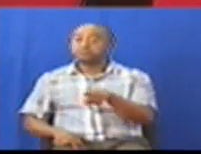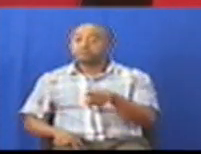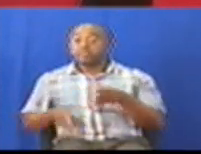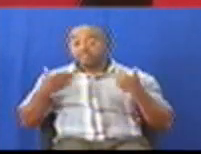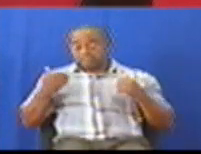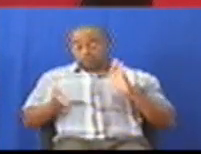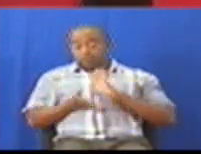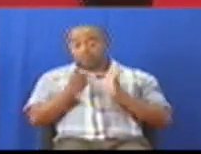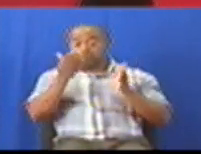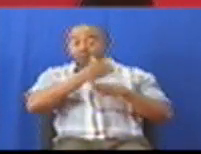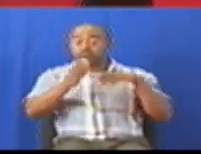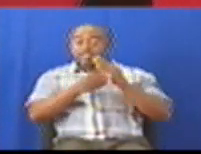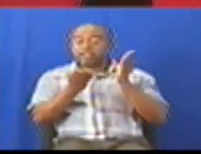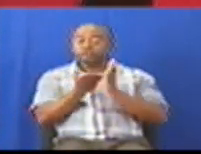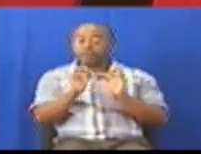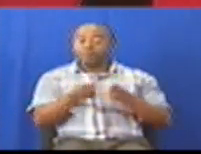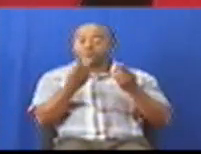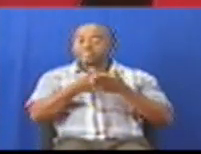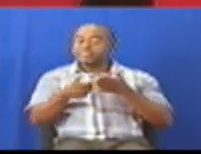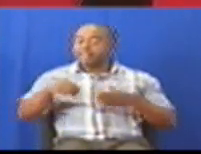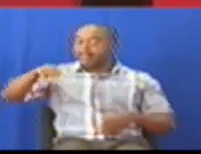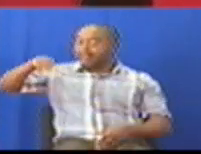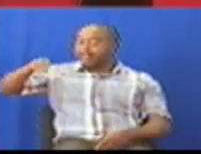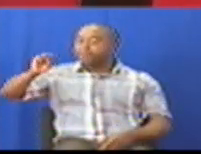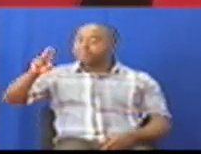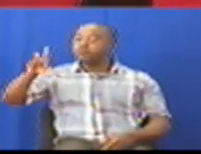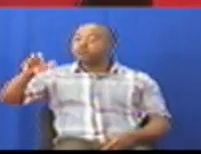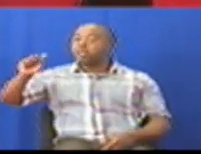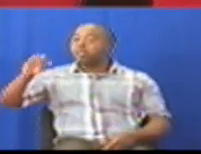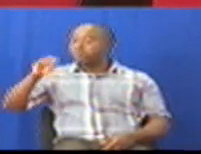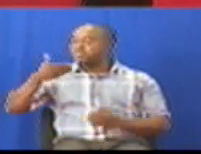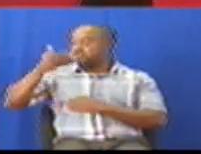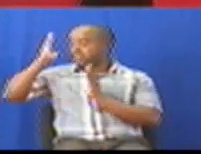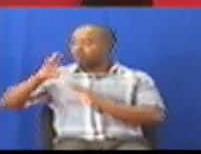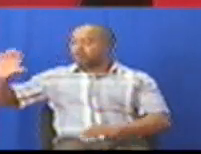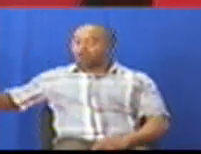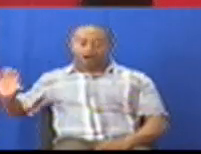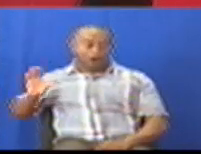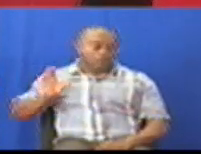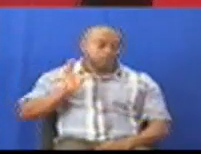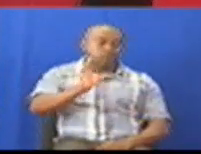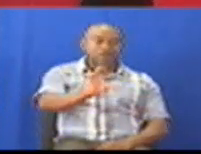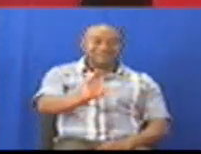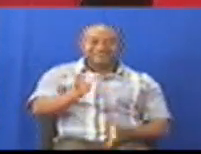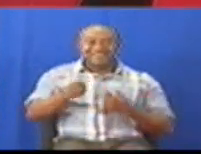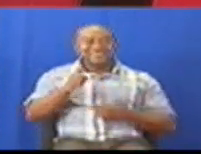ya sekondari mpya ya Miula na tumepata pesa. Kwa hiyo kila mahali tumeweza